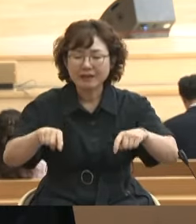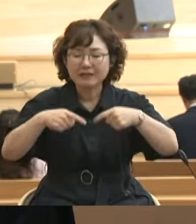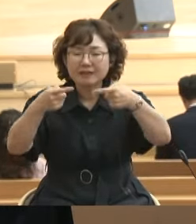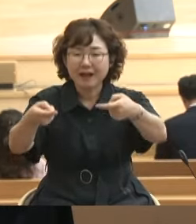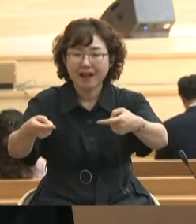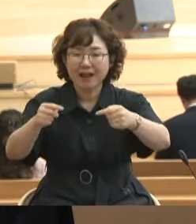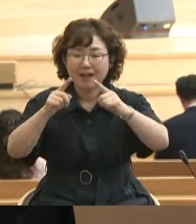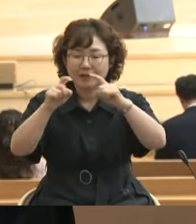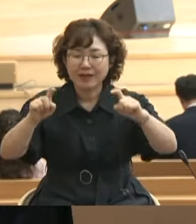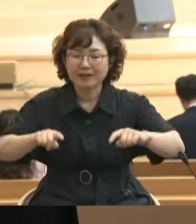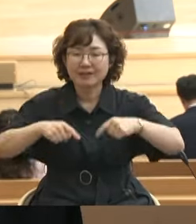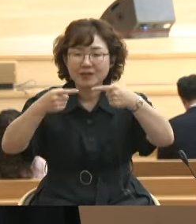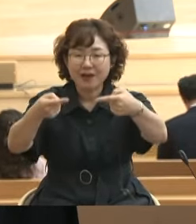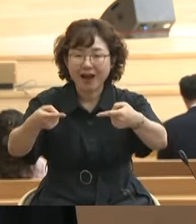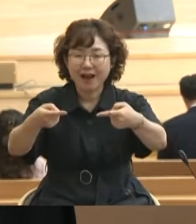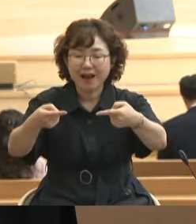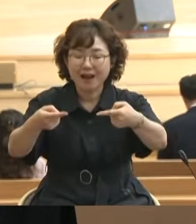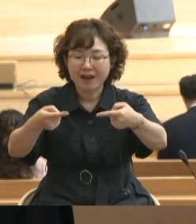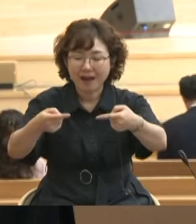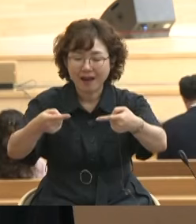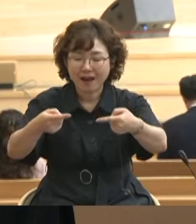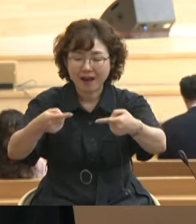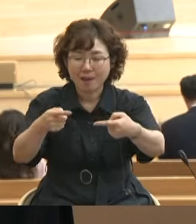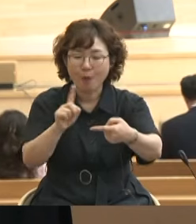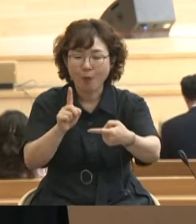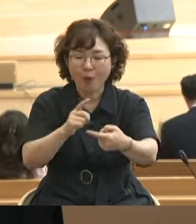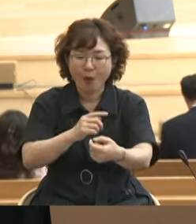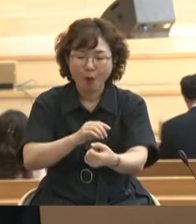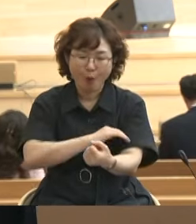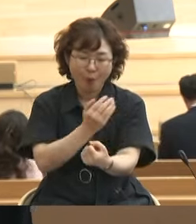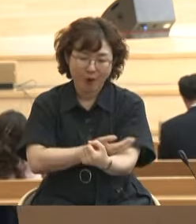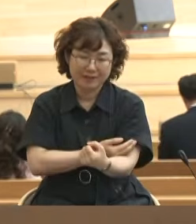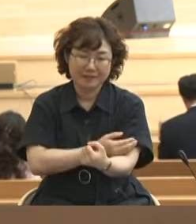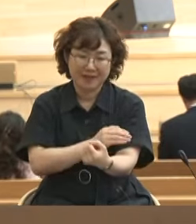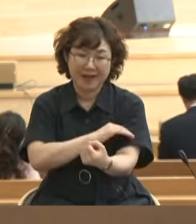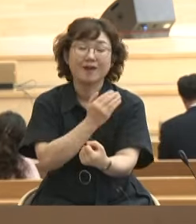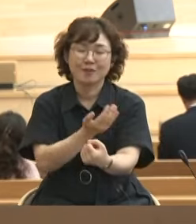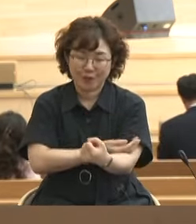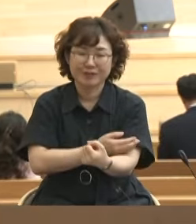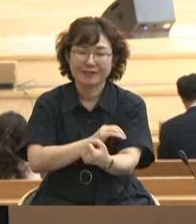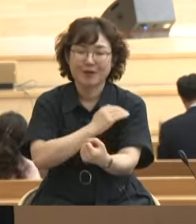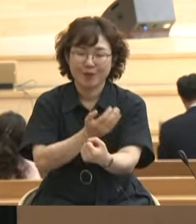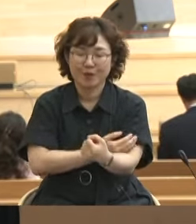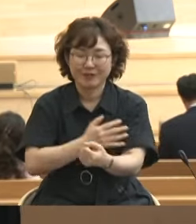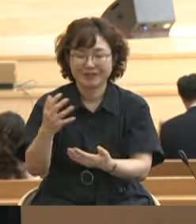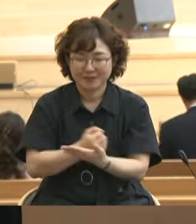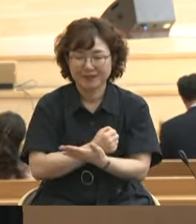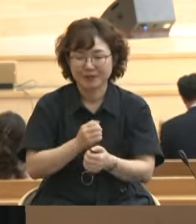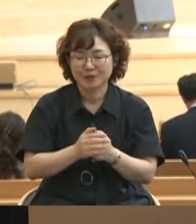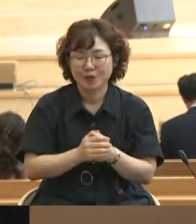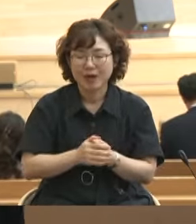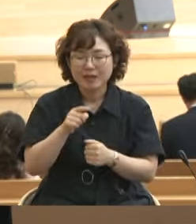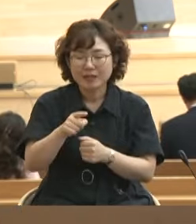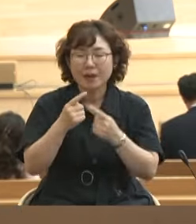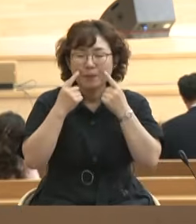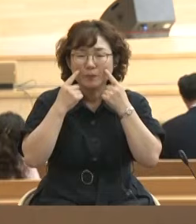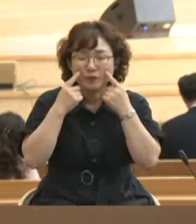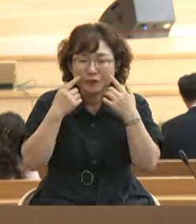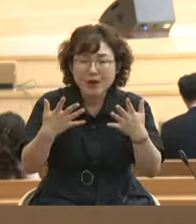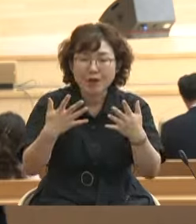들어갈 뭘 반다 말합니까? 이게 얼마나 분명했으면